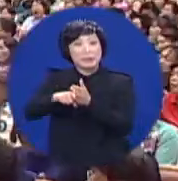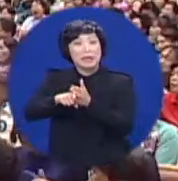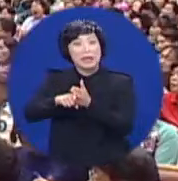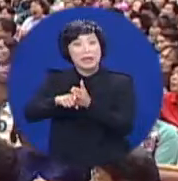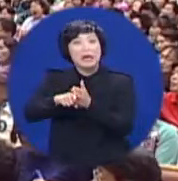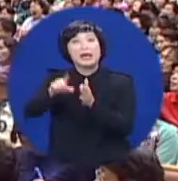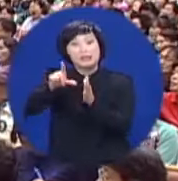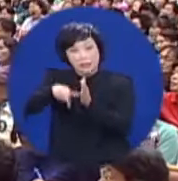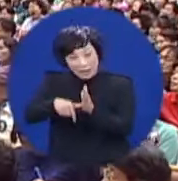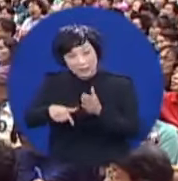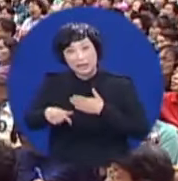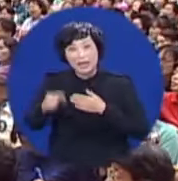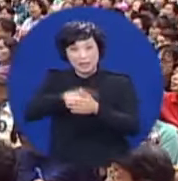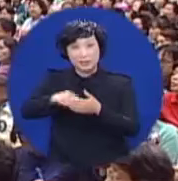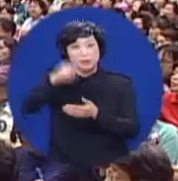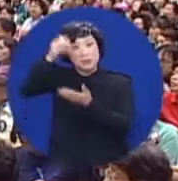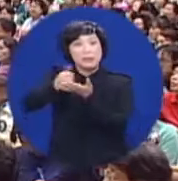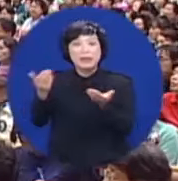거예요.